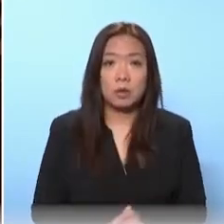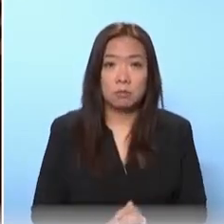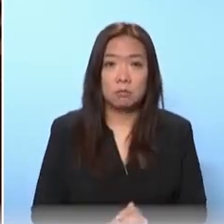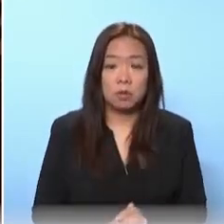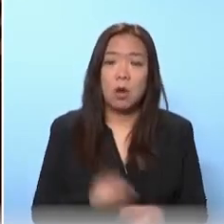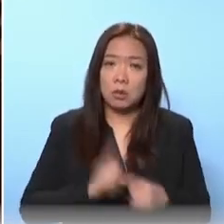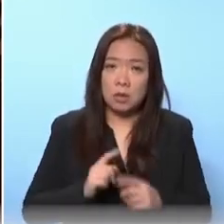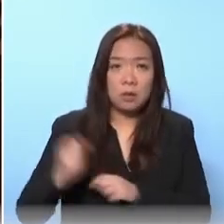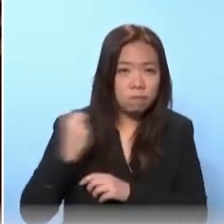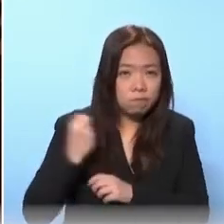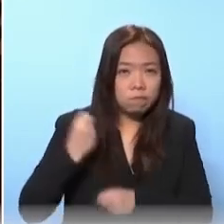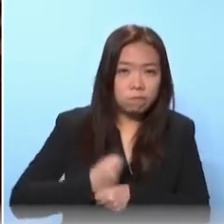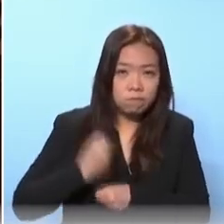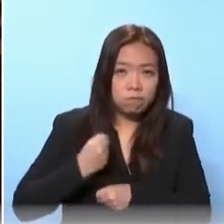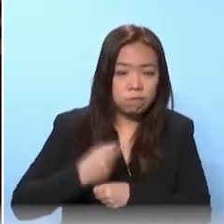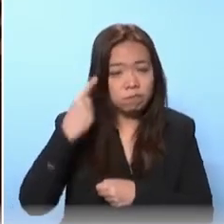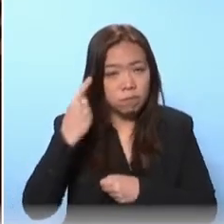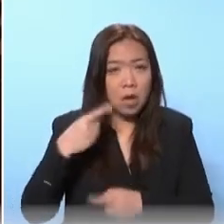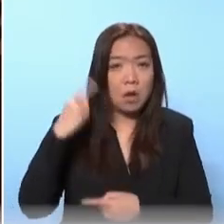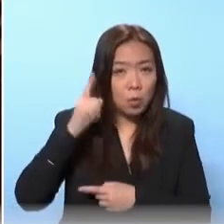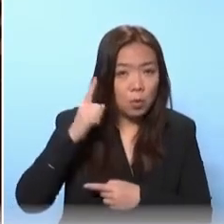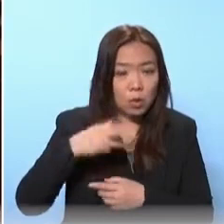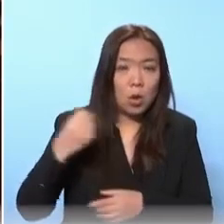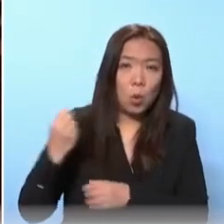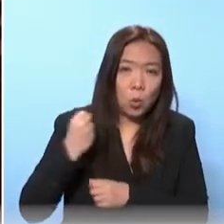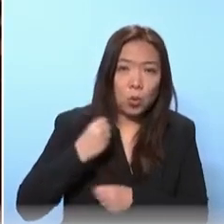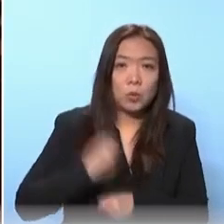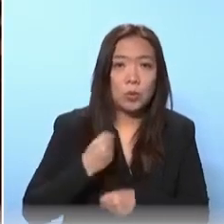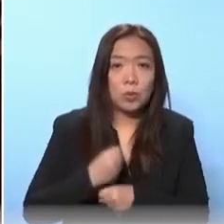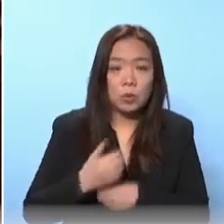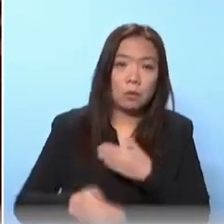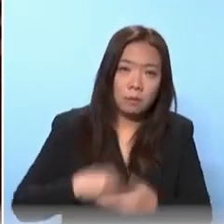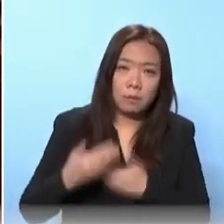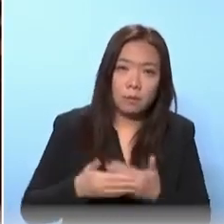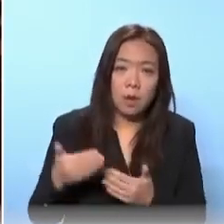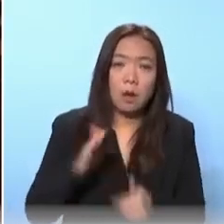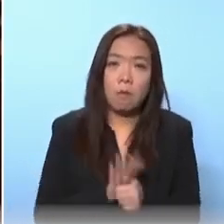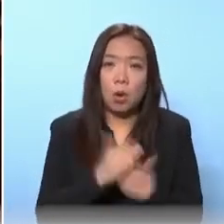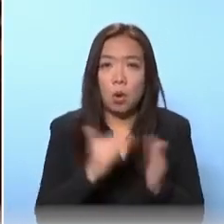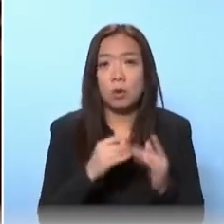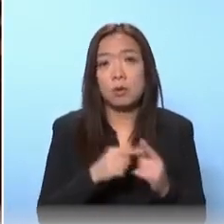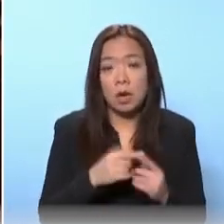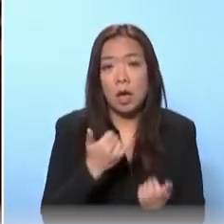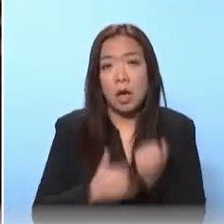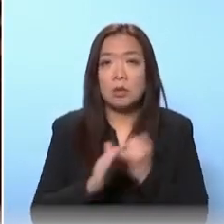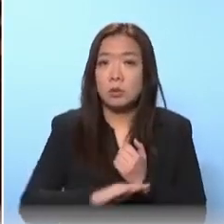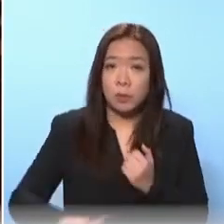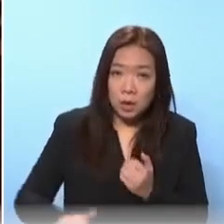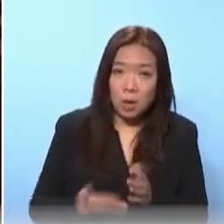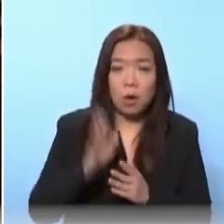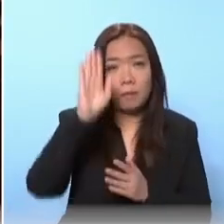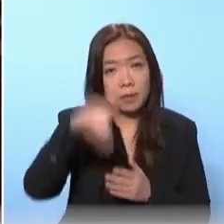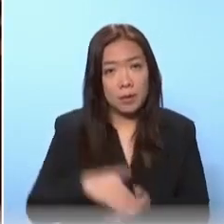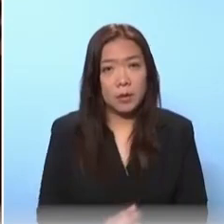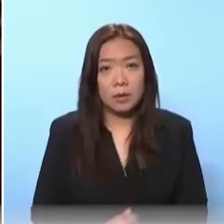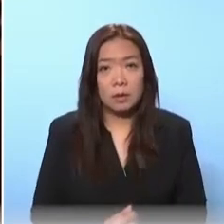實、勞碌、理性，每一日咧都辛勤咁樣工作，不斷為我哋嘅屋企人、為我哋嘅下一代、為我哋嘅未